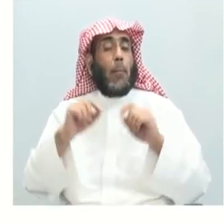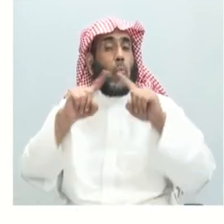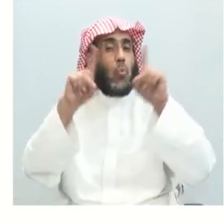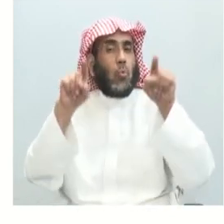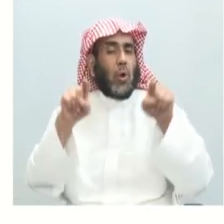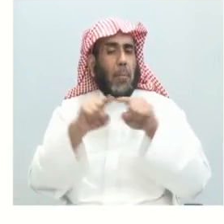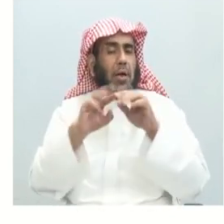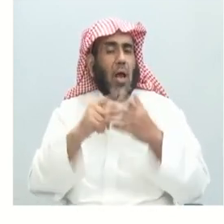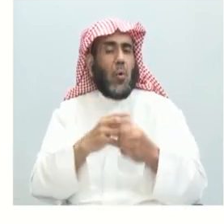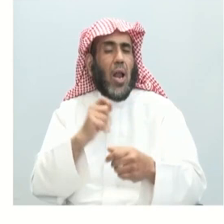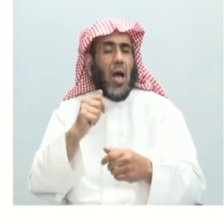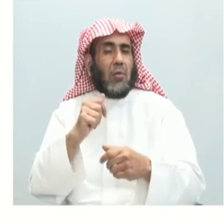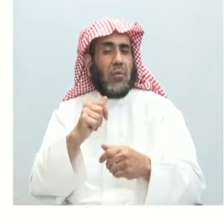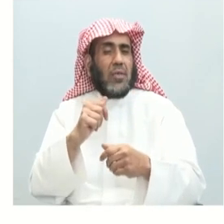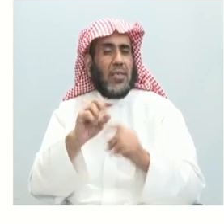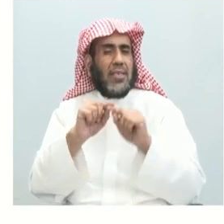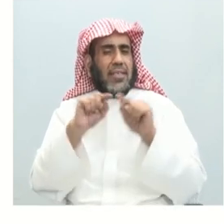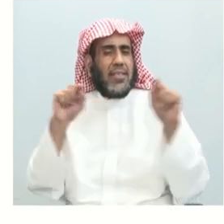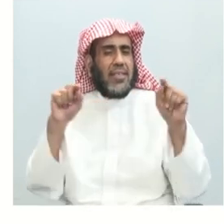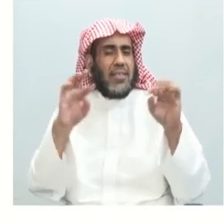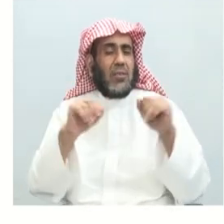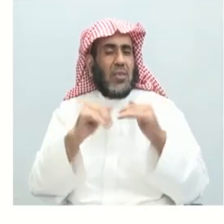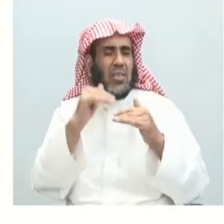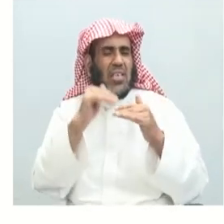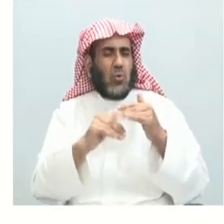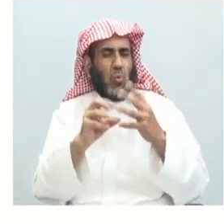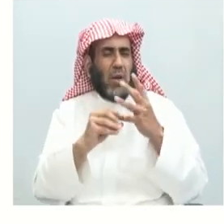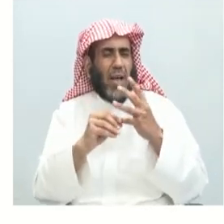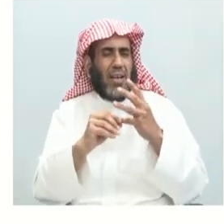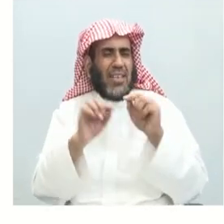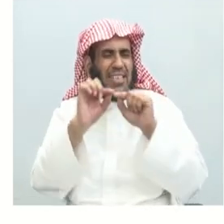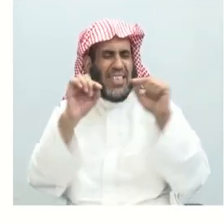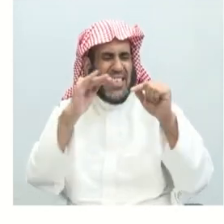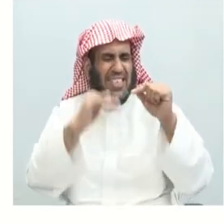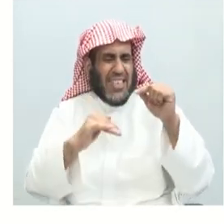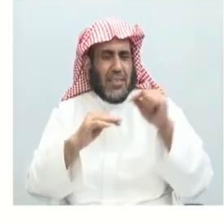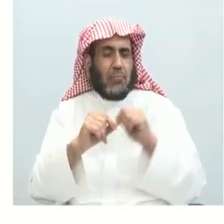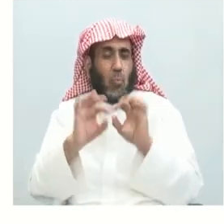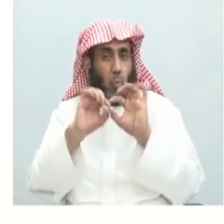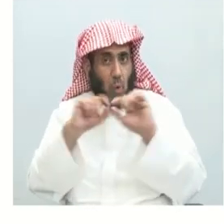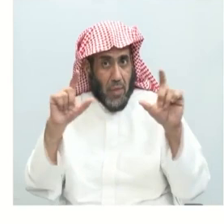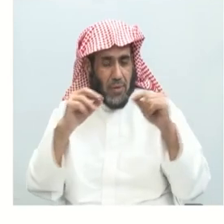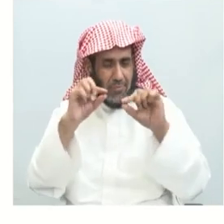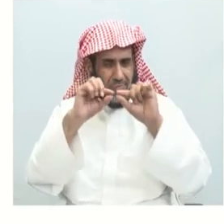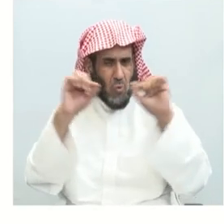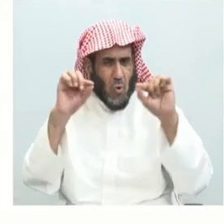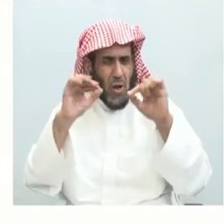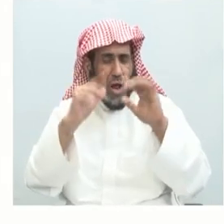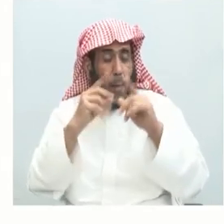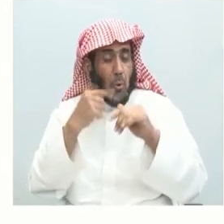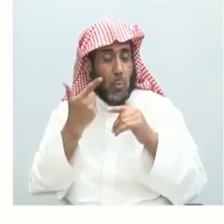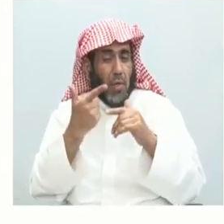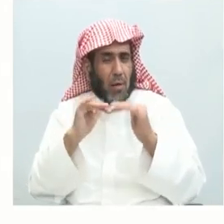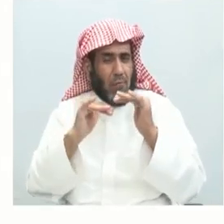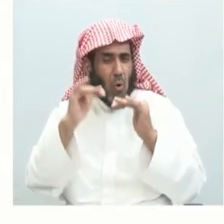حول الاحرف التي ينزل جزء منها تحت السطر اذا المطلوب مني